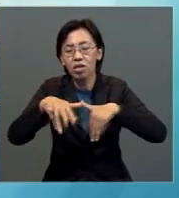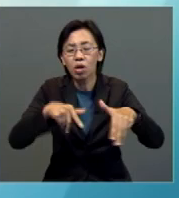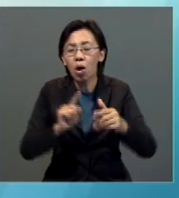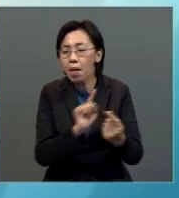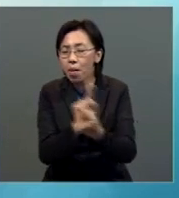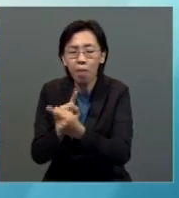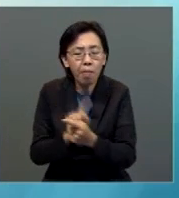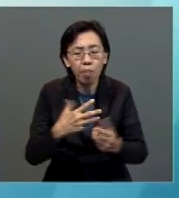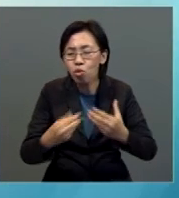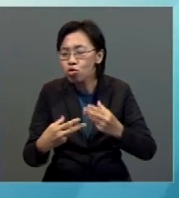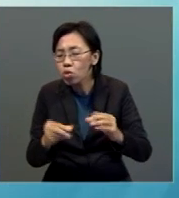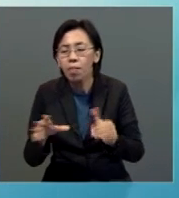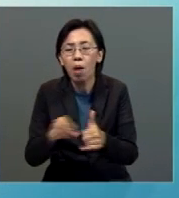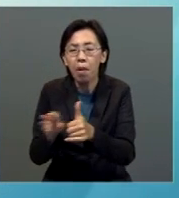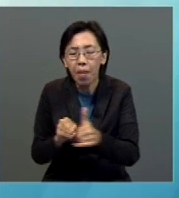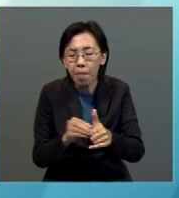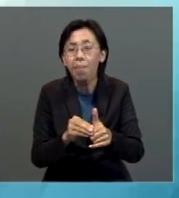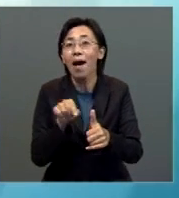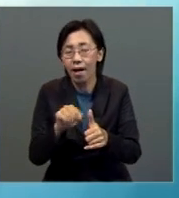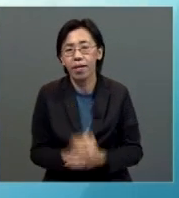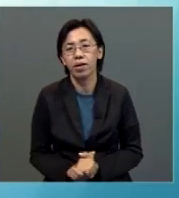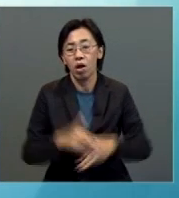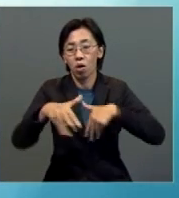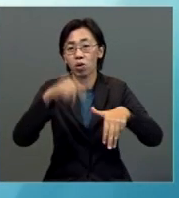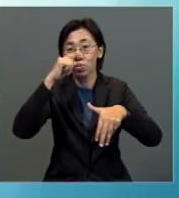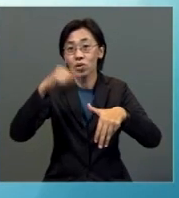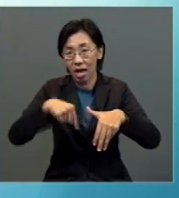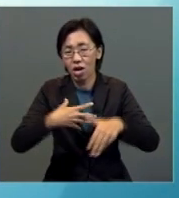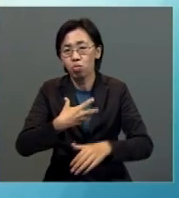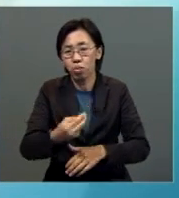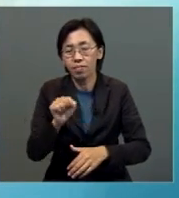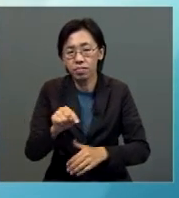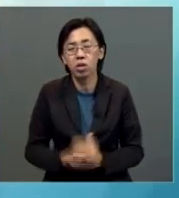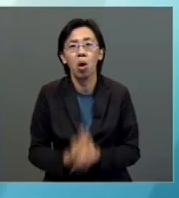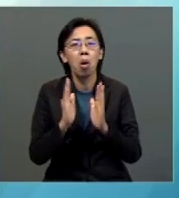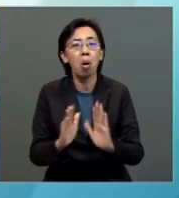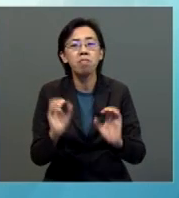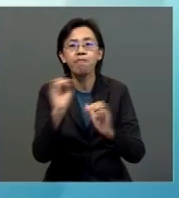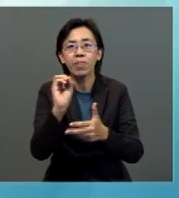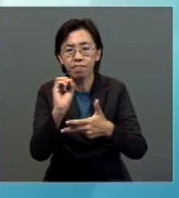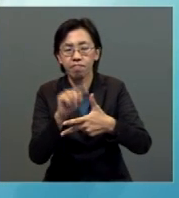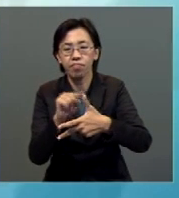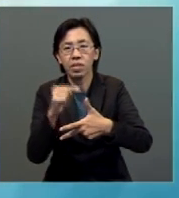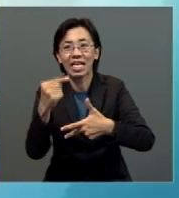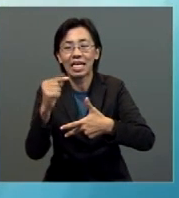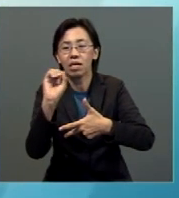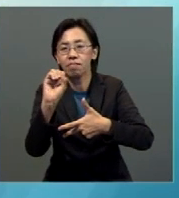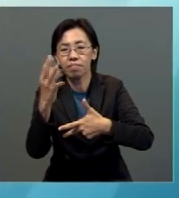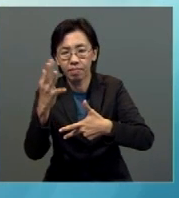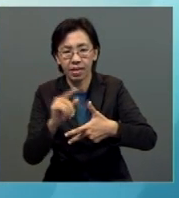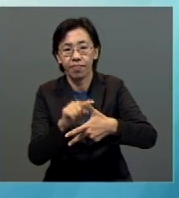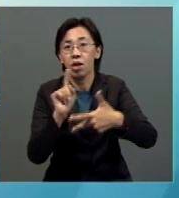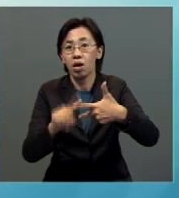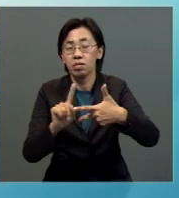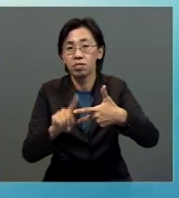ผัสอะไรทั้งหลายเนี่ยที่มาจากในคนไทยกันเองตอนนี้ไม่มีแล้วนะครับแต่จะลงมาที่ข้อที่